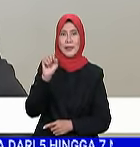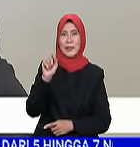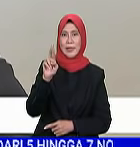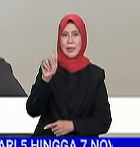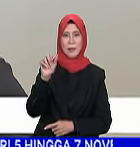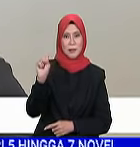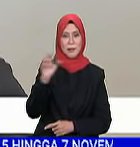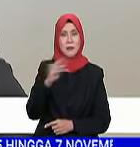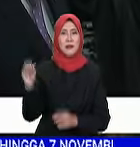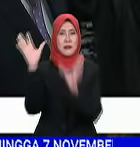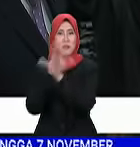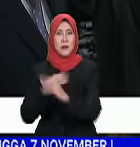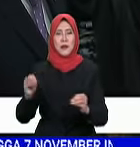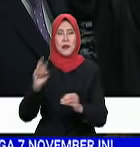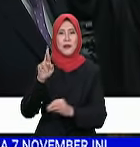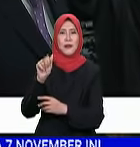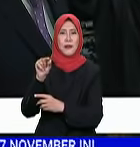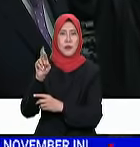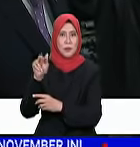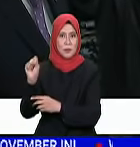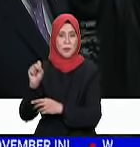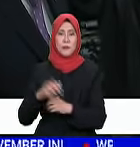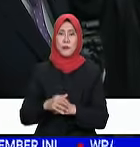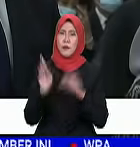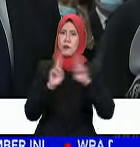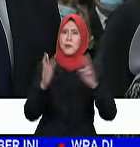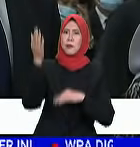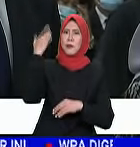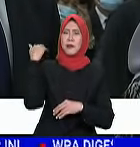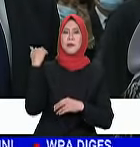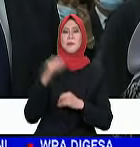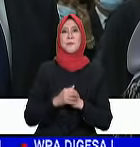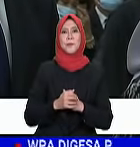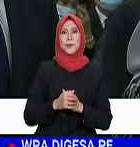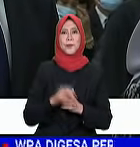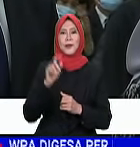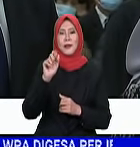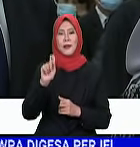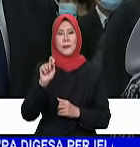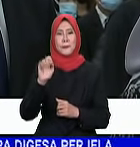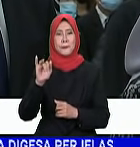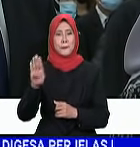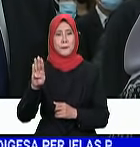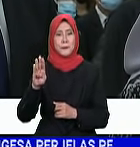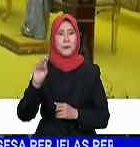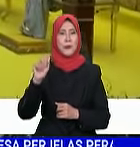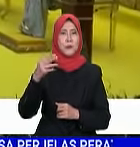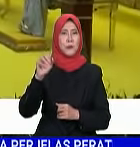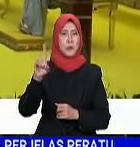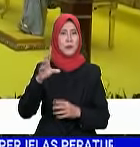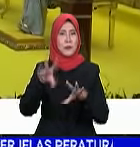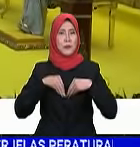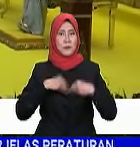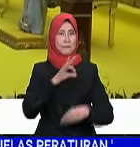Sarawak Rangers di Kuching. Terdahulu pada Rabu lepas, Yang di-Pertuan Negeri Tun Perhin Sri Abdul Taib Mahmud telah mengurniakan pingat perwira